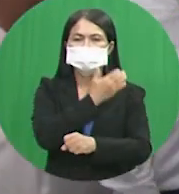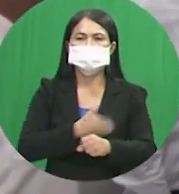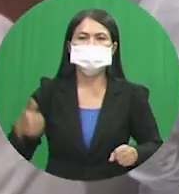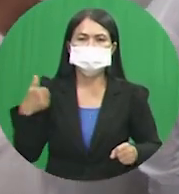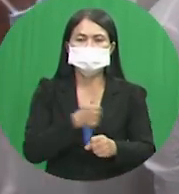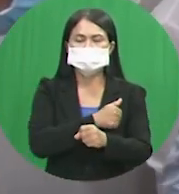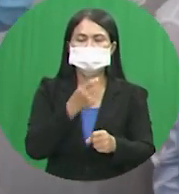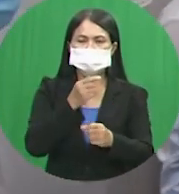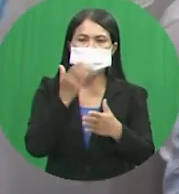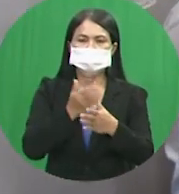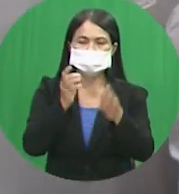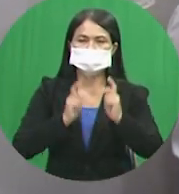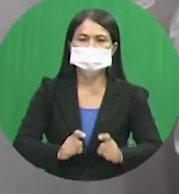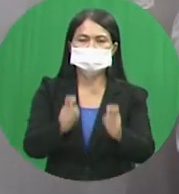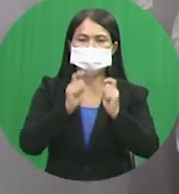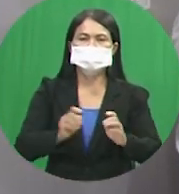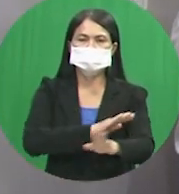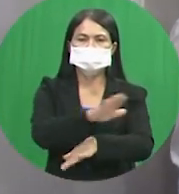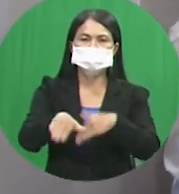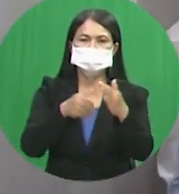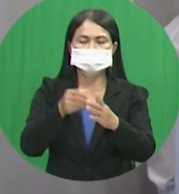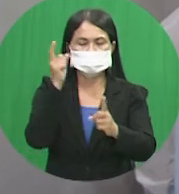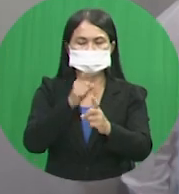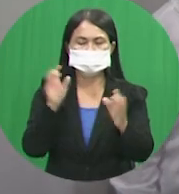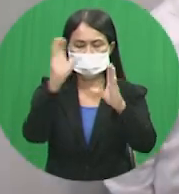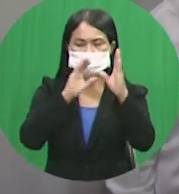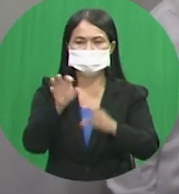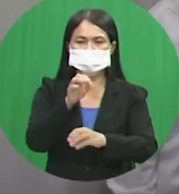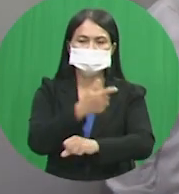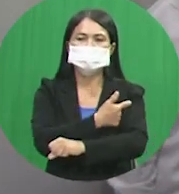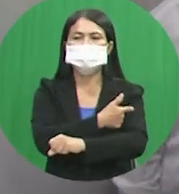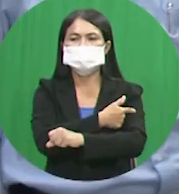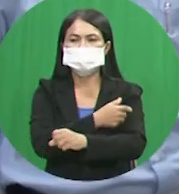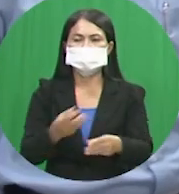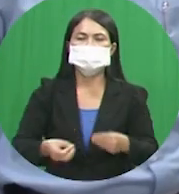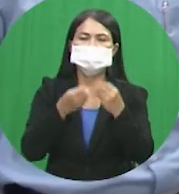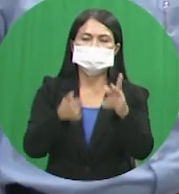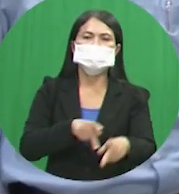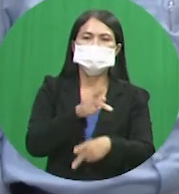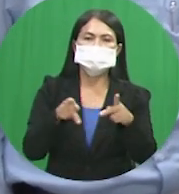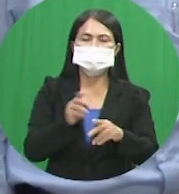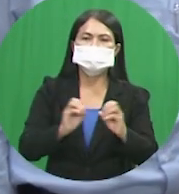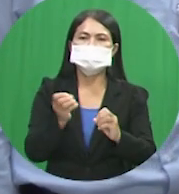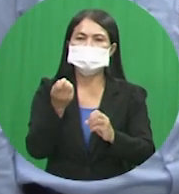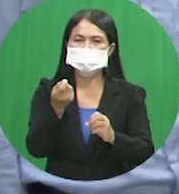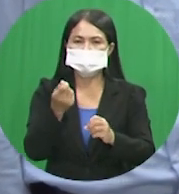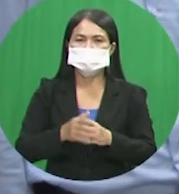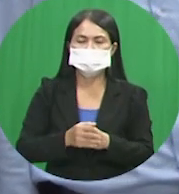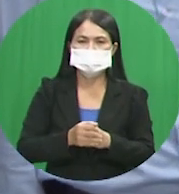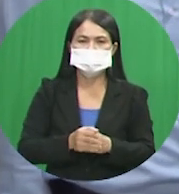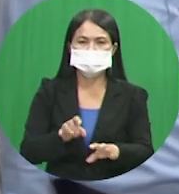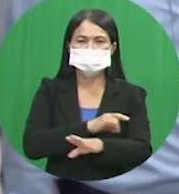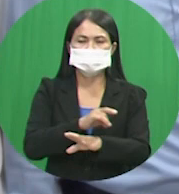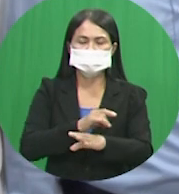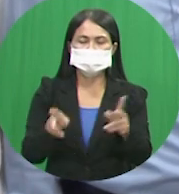ជោបានពុះពៀរខិតខំគ្រប់បែបយ៉ាងដើម្បីស្វែងរកវ៉ាក់សាំងមកចាក់ជូនប្រជាពលរដ្ឋដោយឥតគិតថ្លៃ ក្នុងពេ